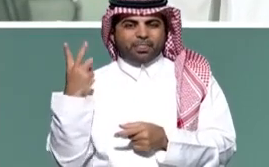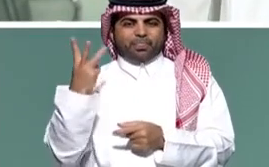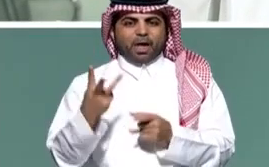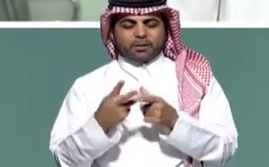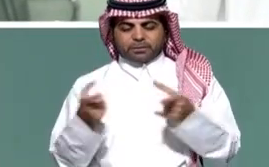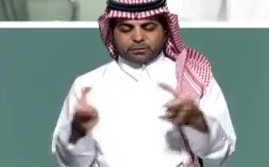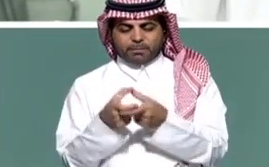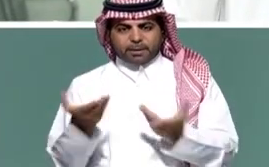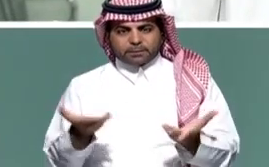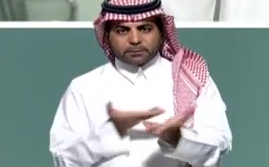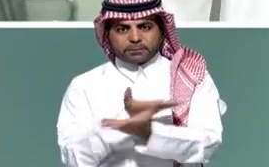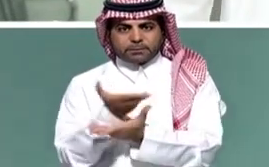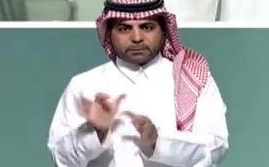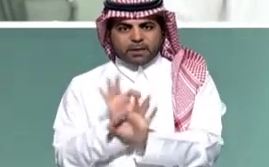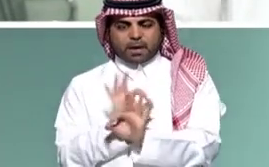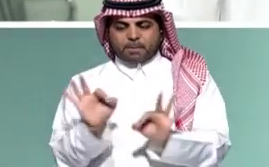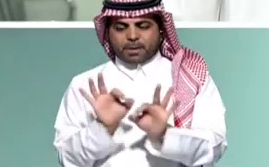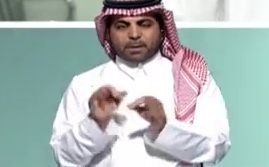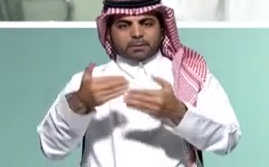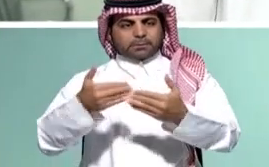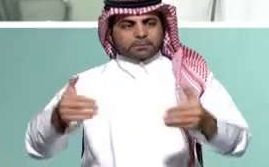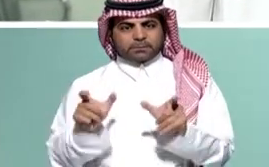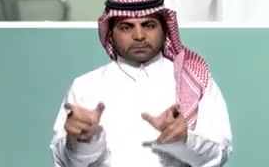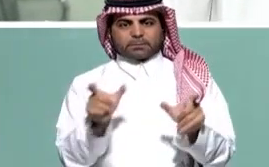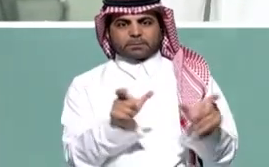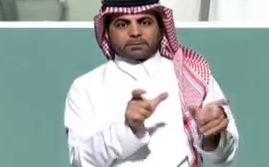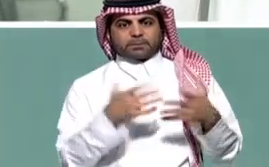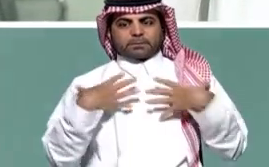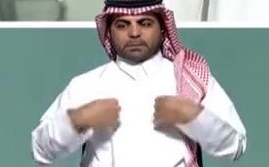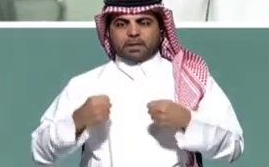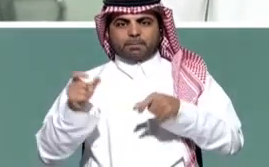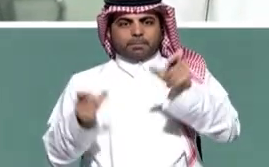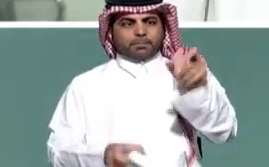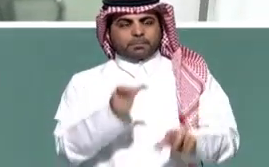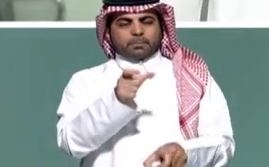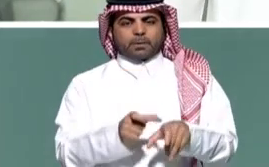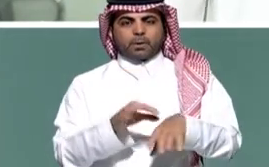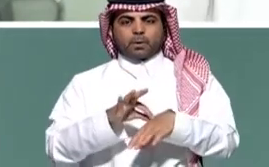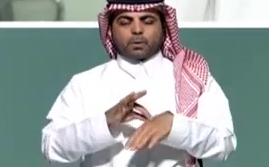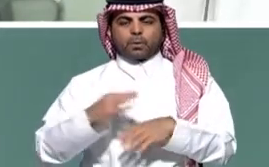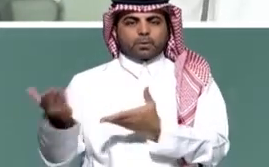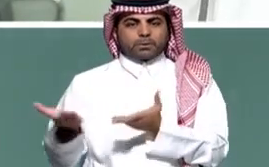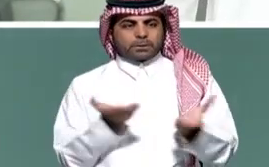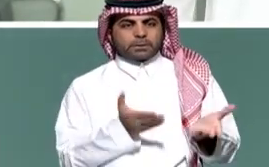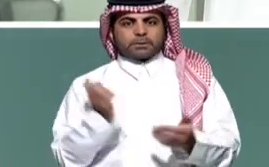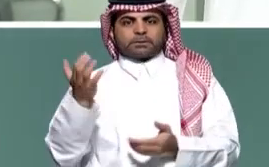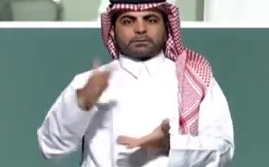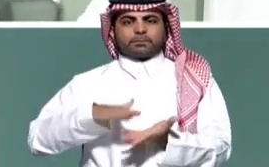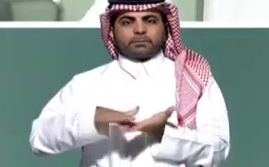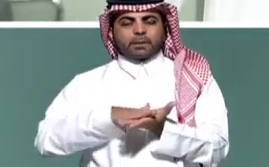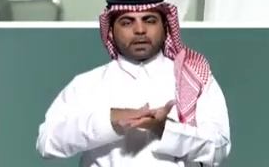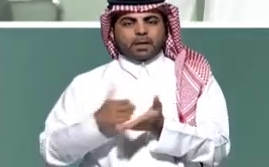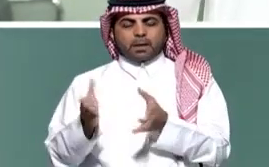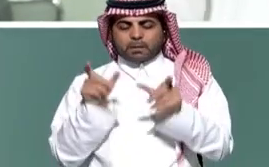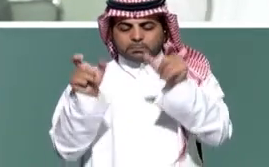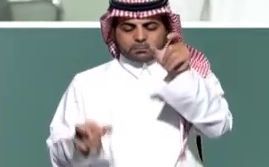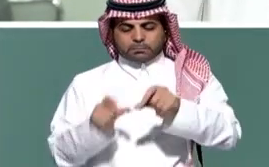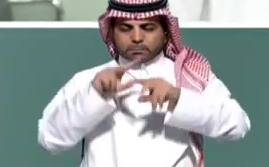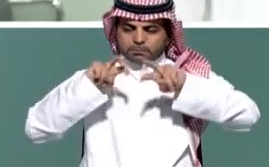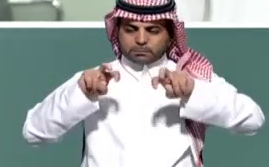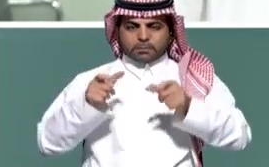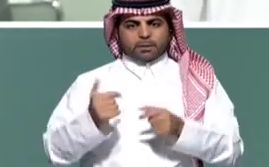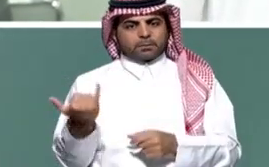لمتابعة الإجراءات والتدابير لضمان سلامة وصحة المواطن وأيضا المقيم والزائر لمنطقة القصيم، وأيضا